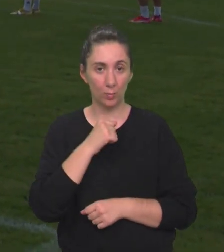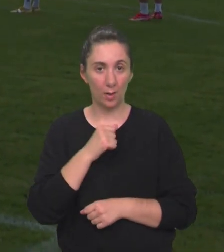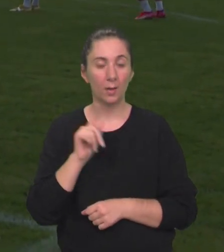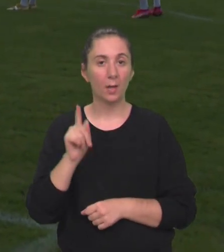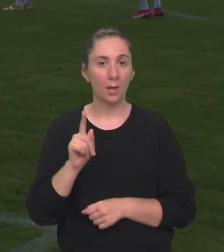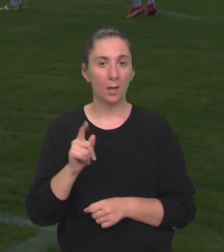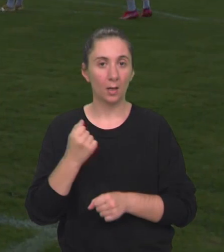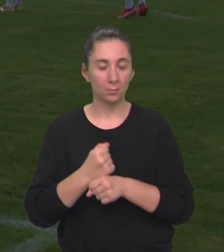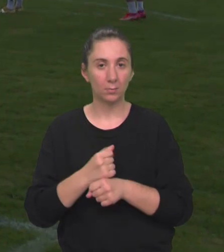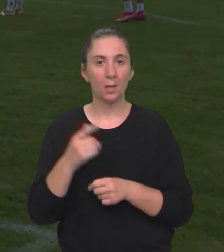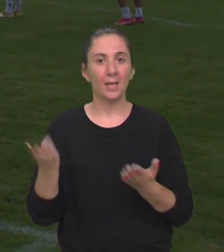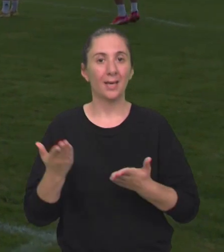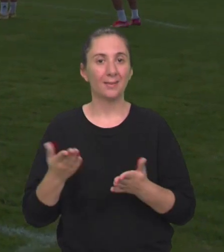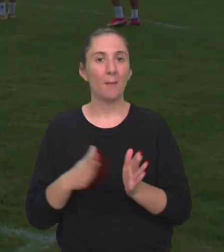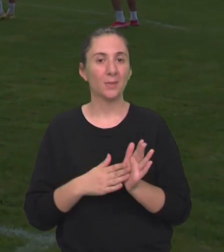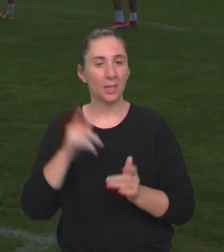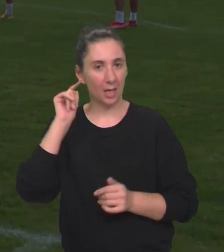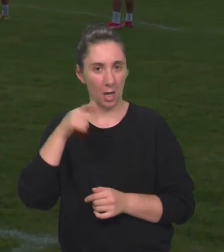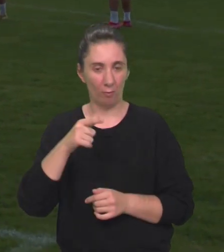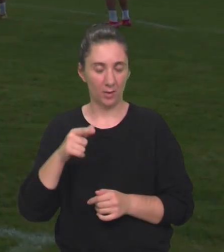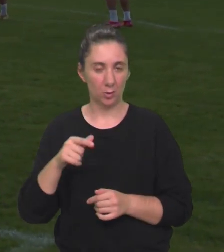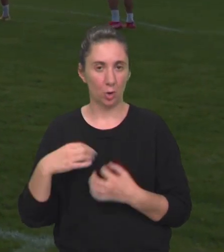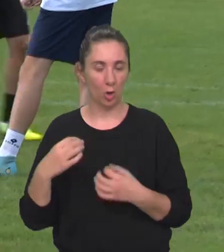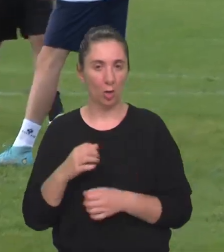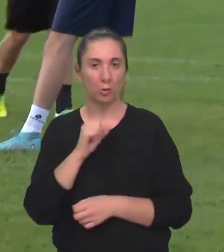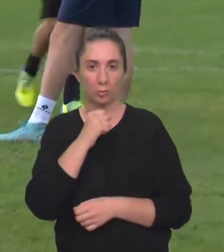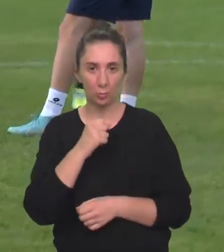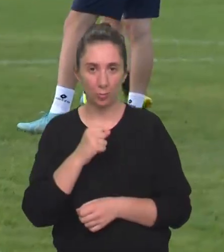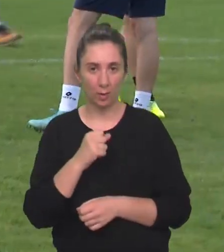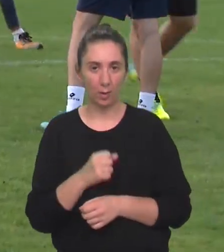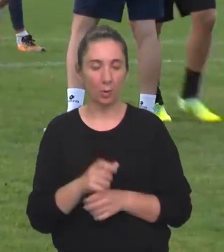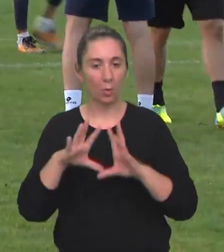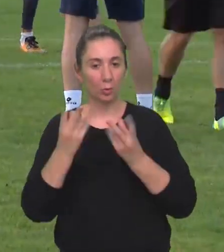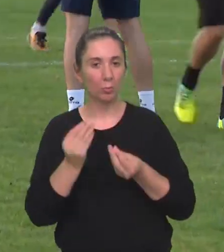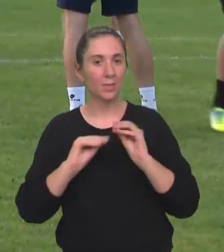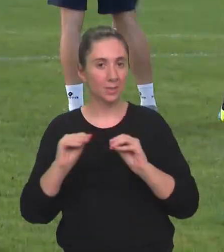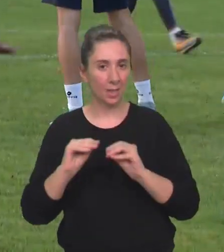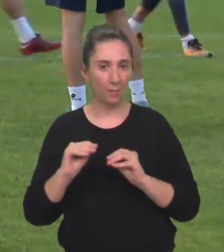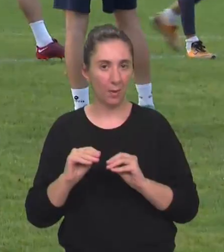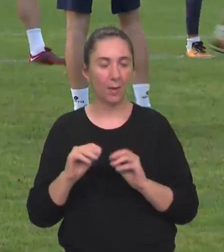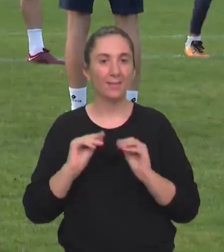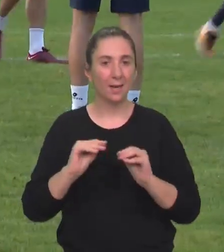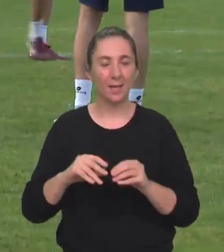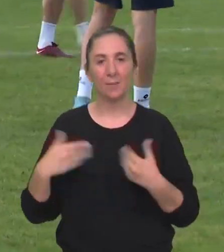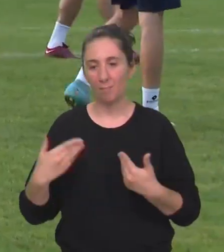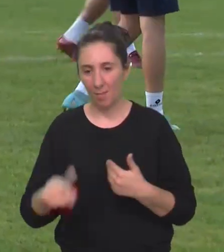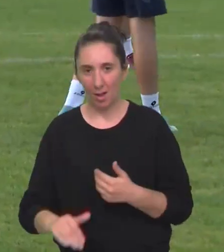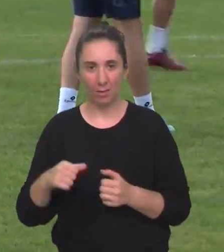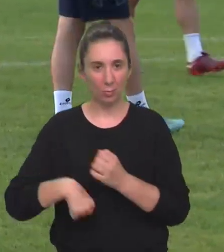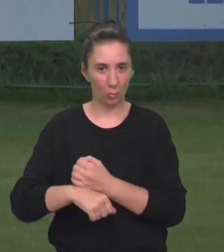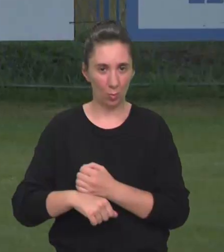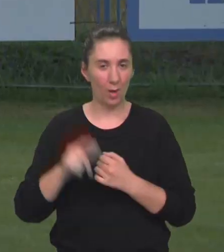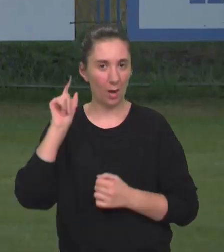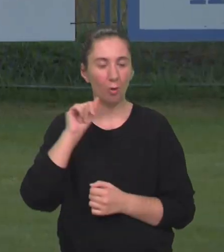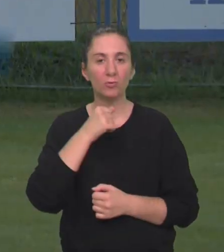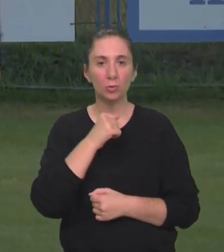i djelatnik Zavoda za hitnu medicinu Karlovačke županije, koji je u sklopu seminara trenera seniora i mladeži Nogometnog